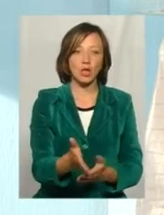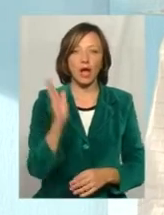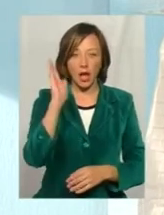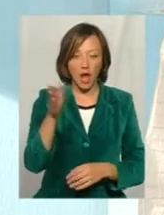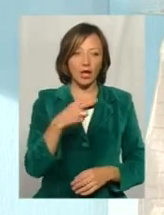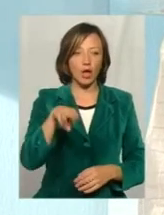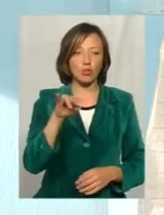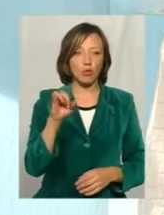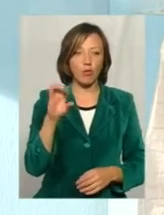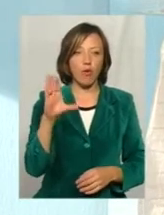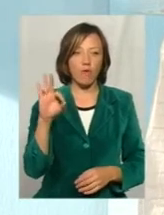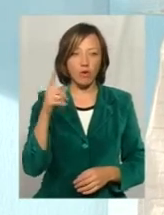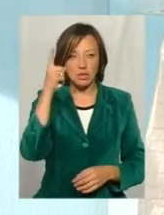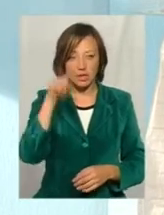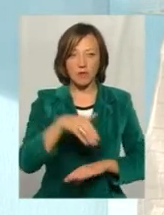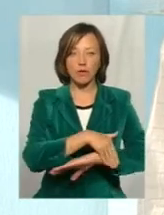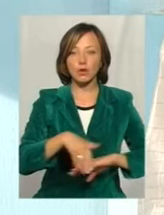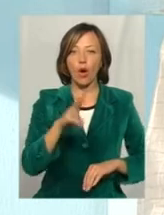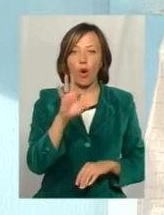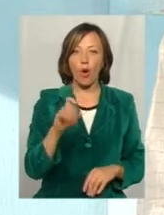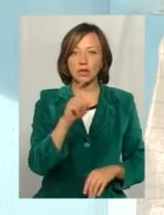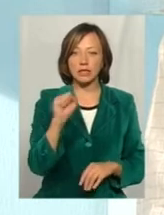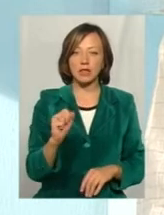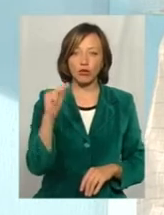Ми знаємо проблеми, яка там є, особливо з вулицею Козацькою.